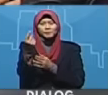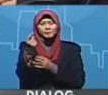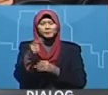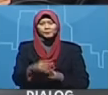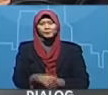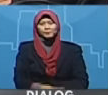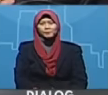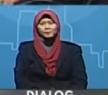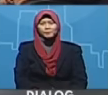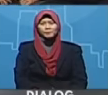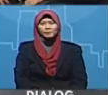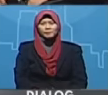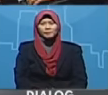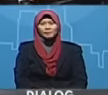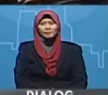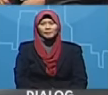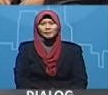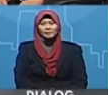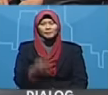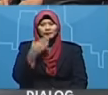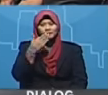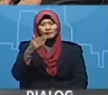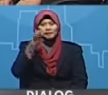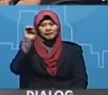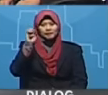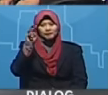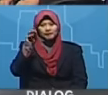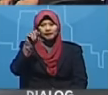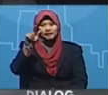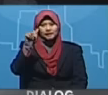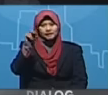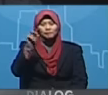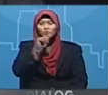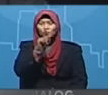Ya, itu saja. Okey, Cik Mazlan. Okey, terima kasih Cik Mazlan. Sebenarnya